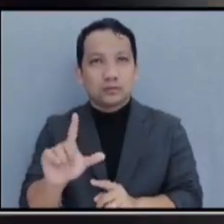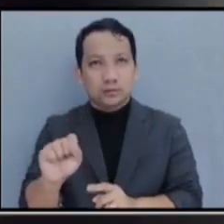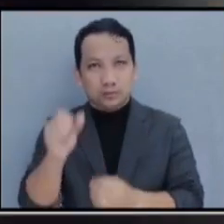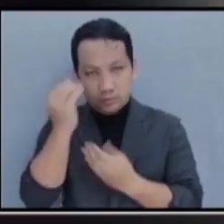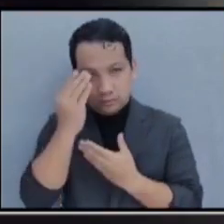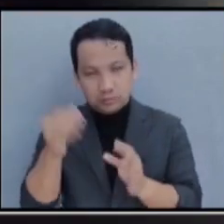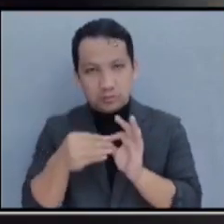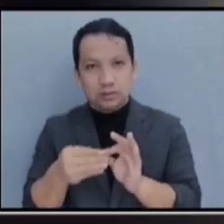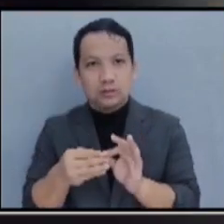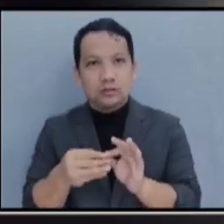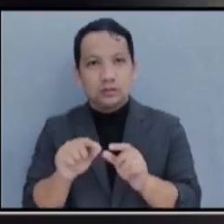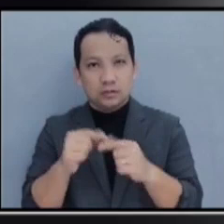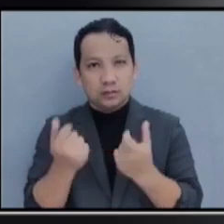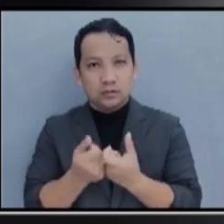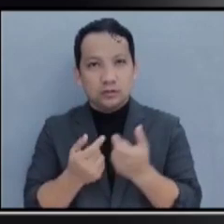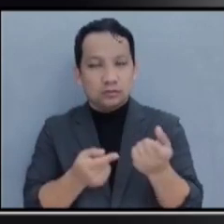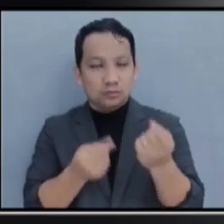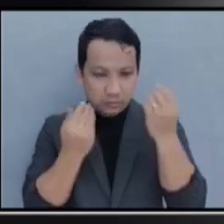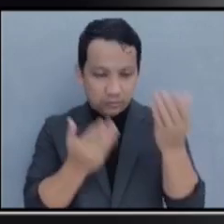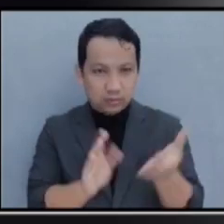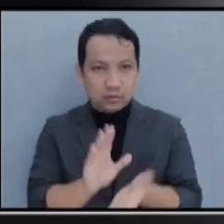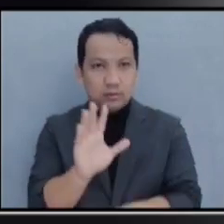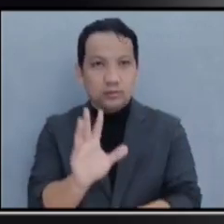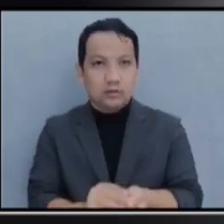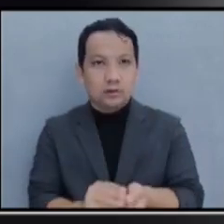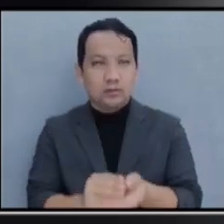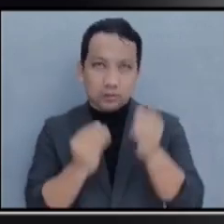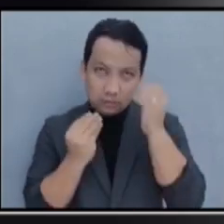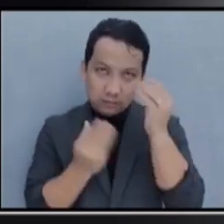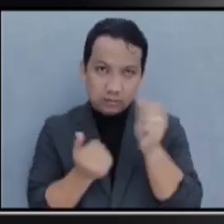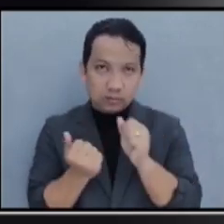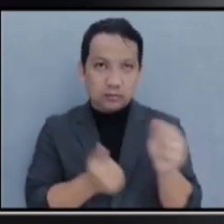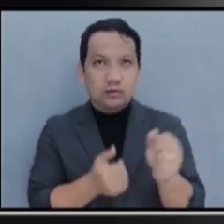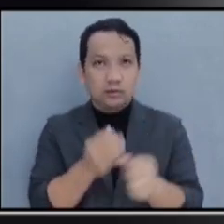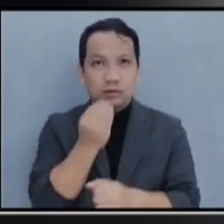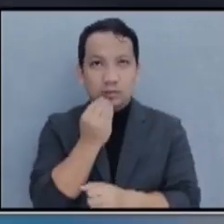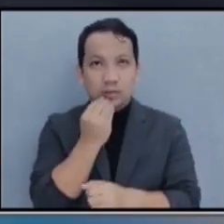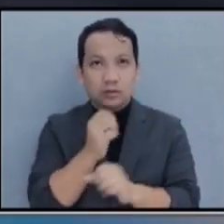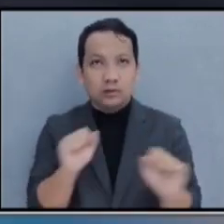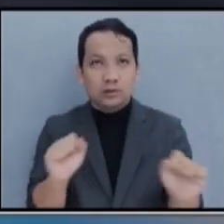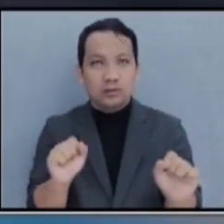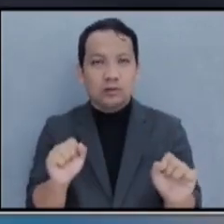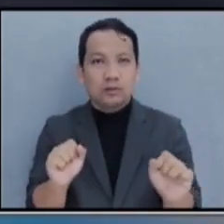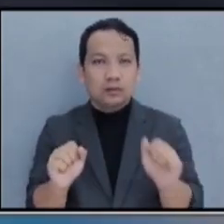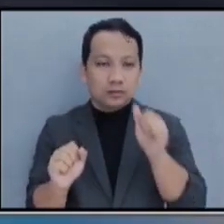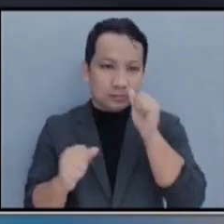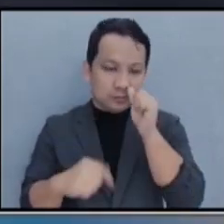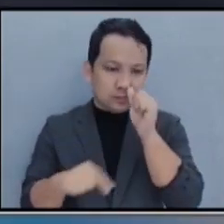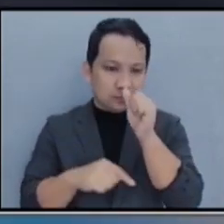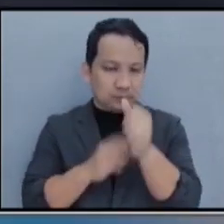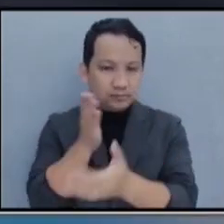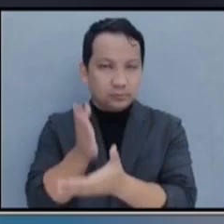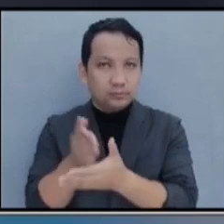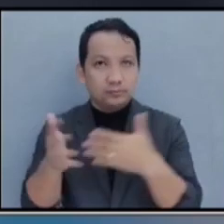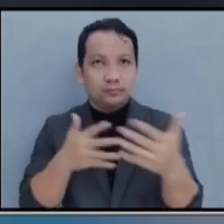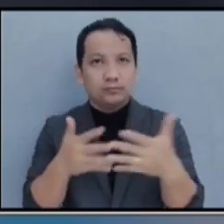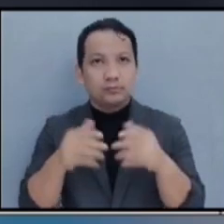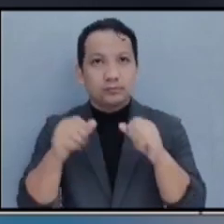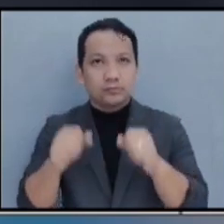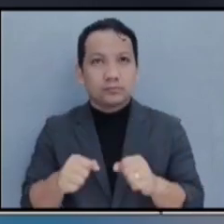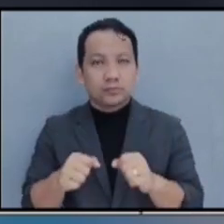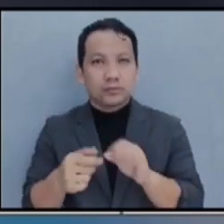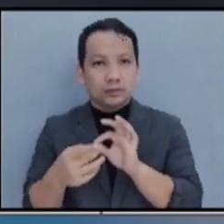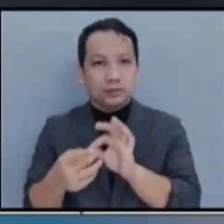strike team ay para matiyak ang pagsunod sa food safety regulations at matukoy ang anumang potential presence ng